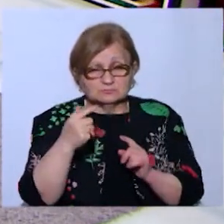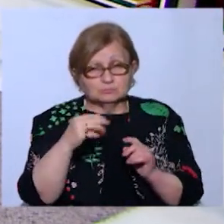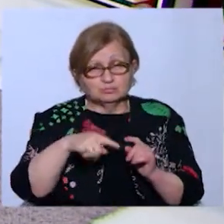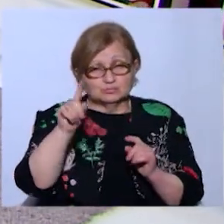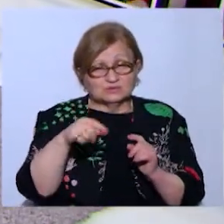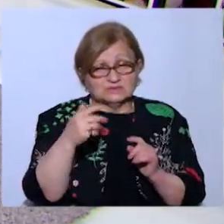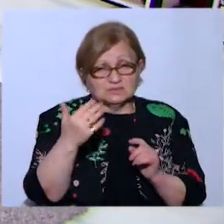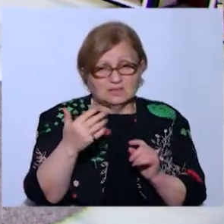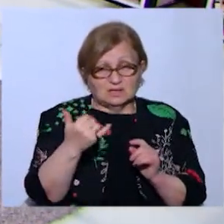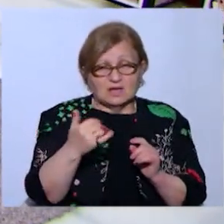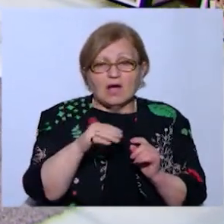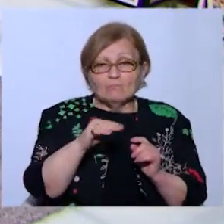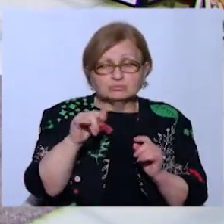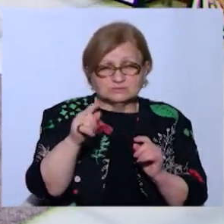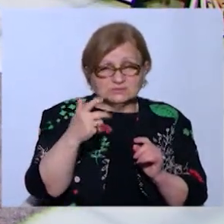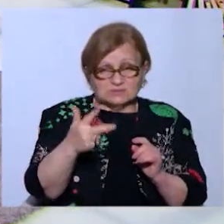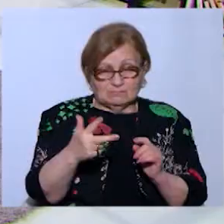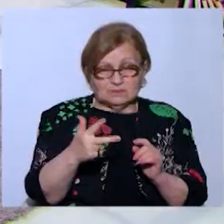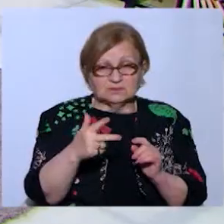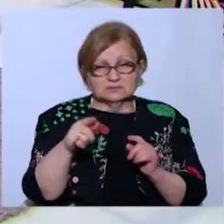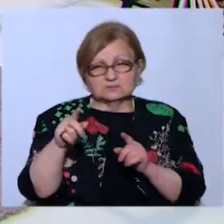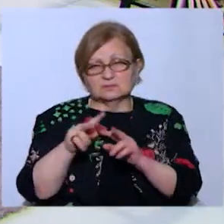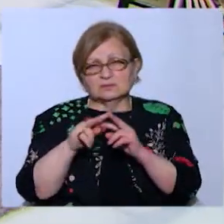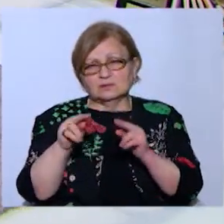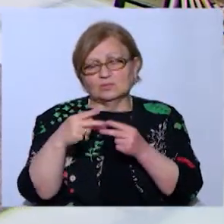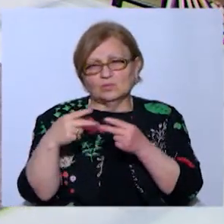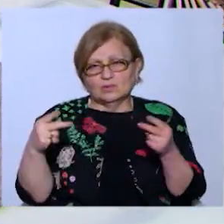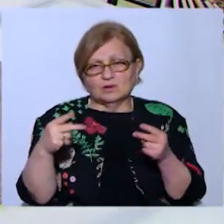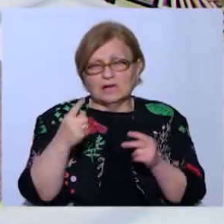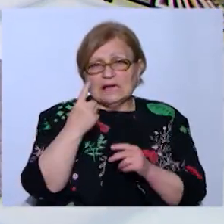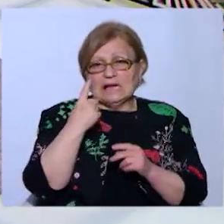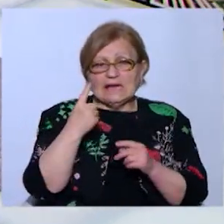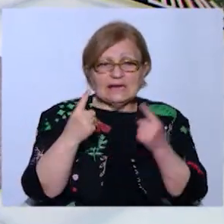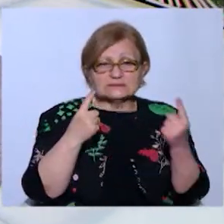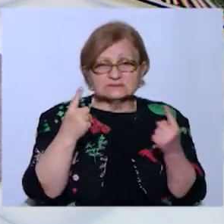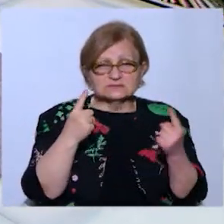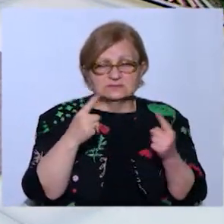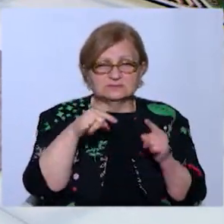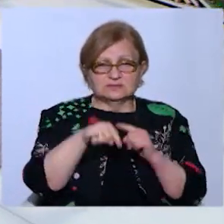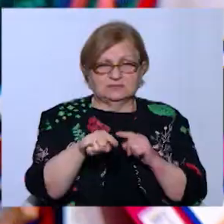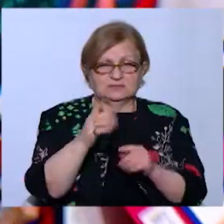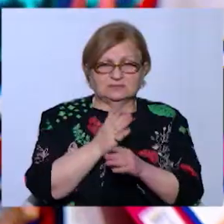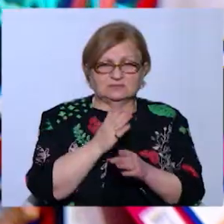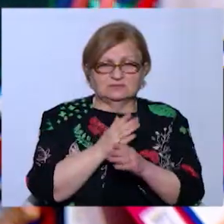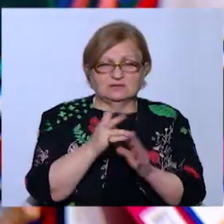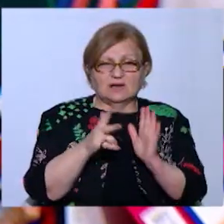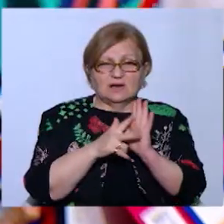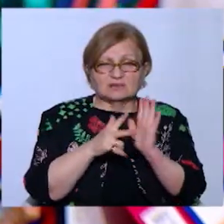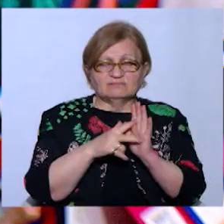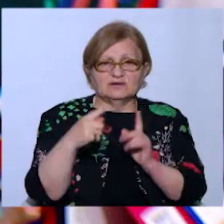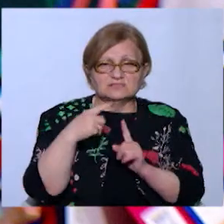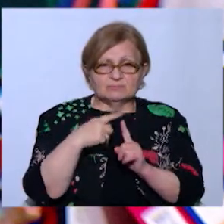ფუძით 3-დან, რაც ლოგარითმი 6-ის ფუძიდან 6 უდრის, ანუ ერთს მაშასადამე მიიღება, რომ ეს გამოსახულება უდრის 8-ს